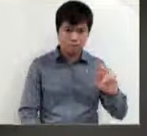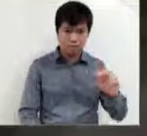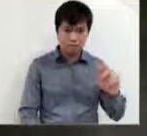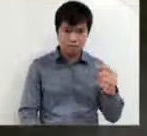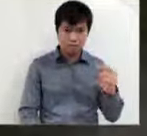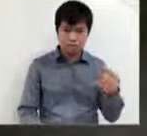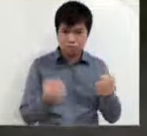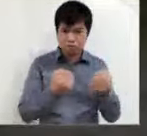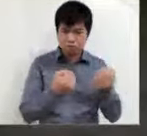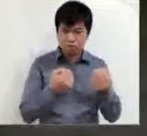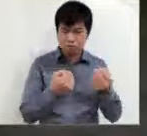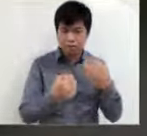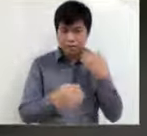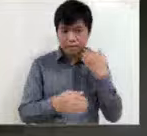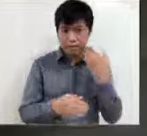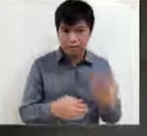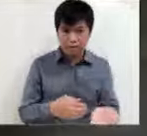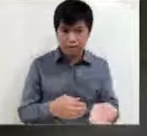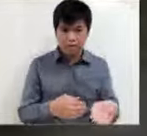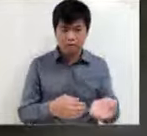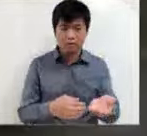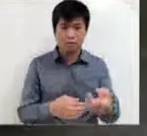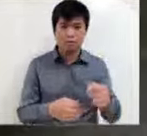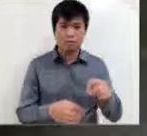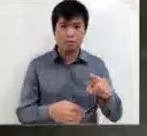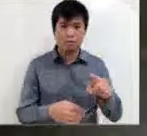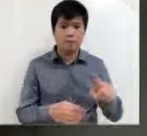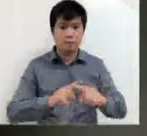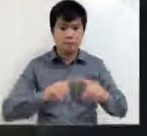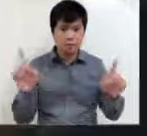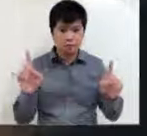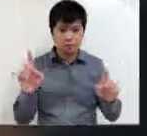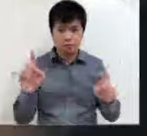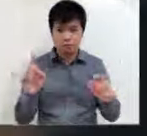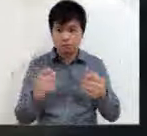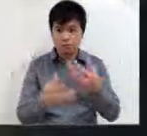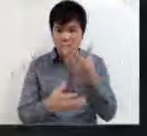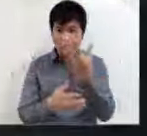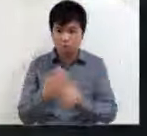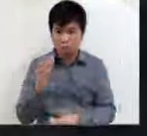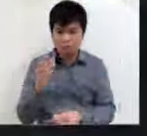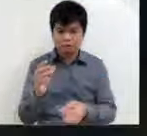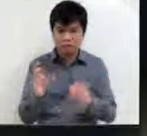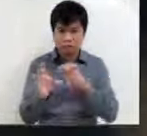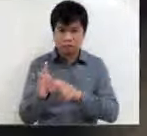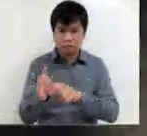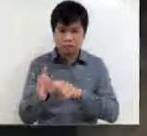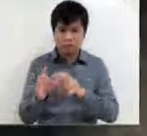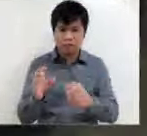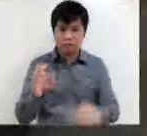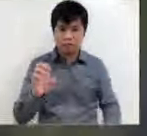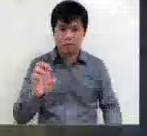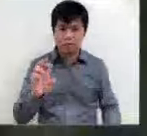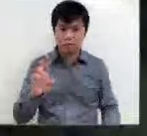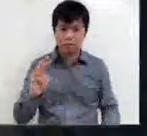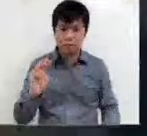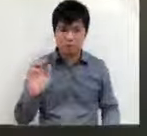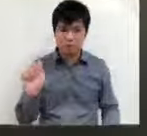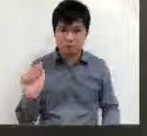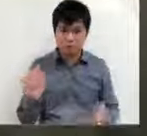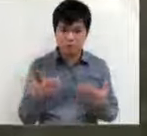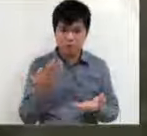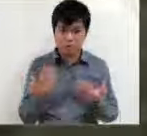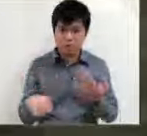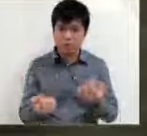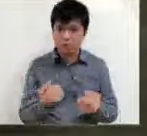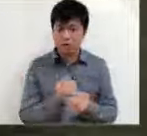Captain Levy Abul II. Pero nawawala ang kanyang pasaherong si Irma Escalante. Posible raw na nakaligtas siya sa